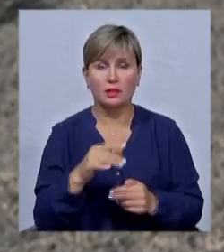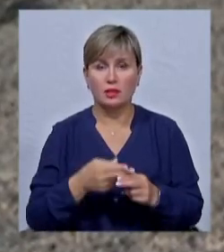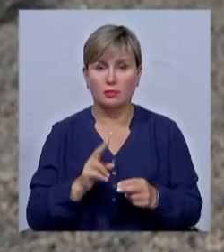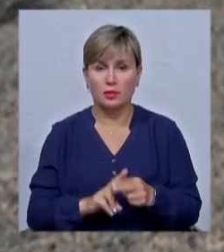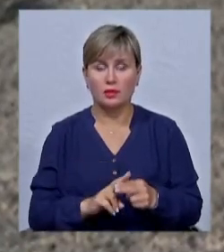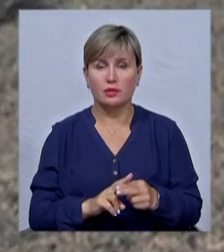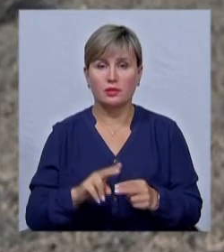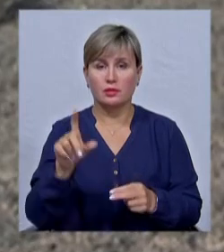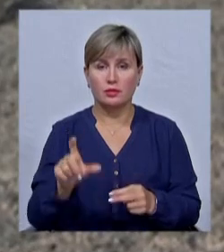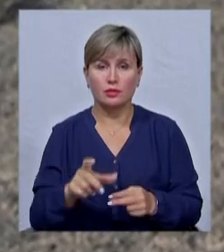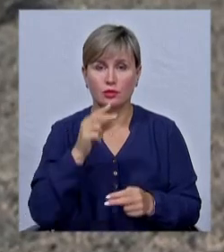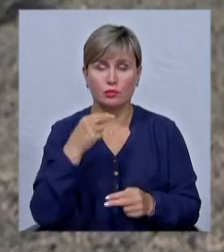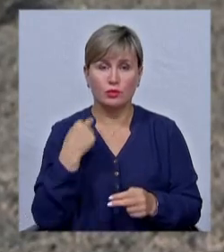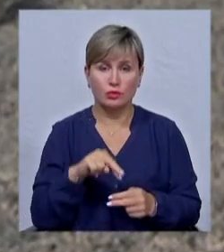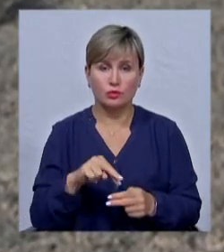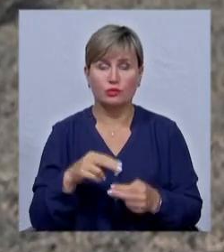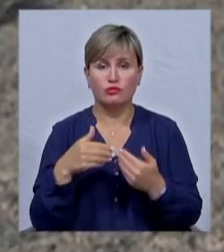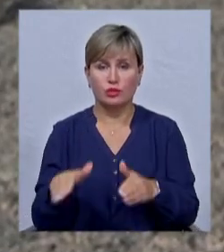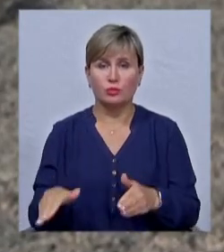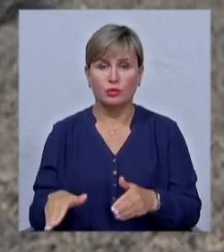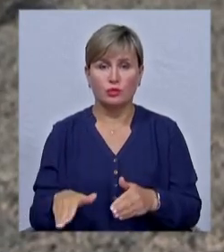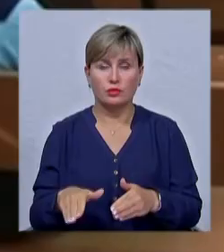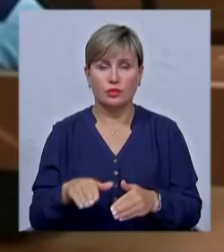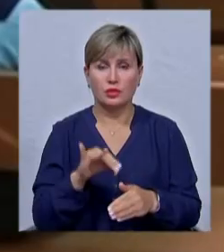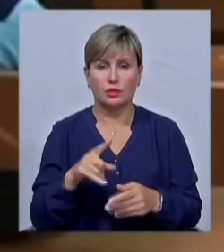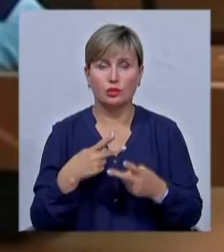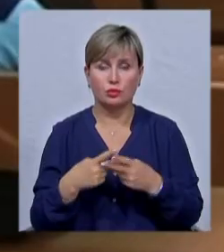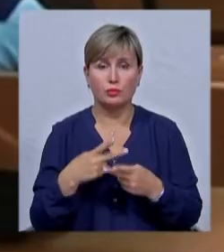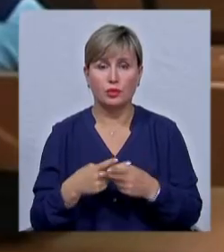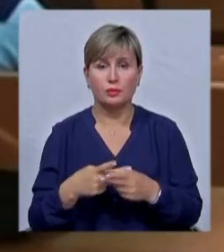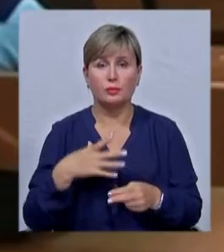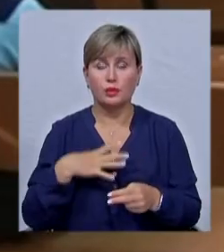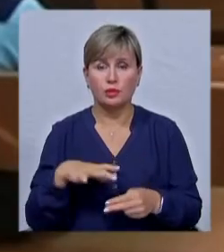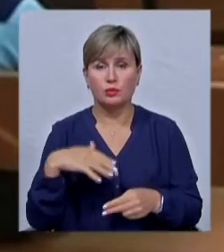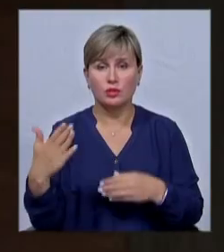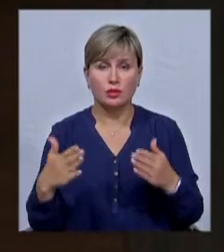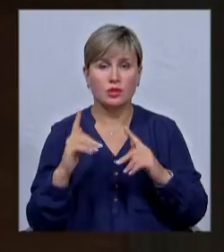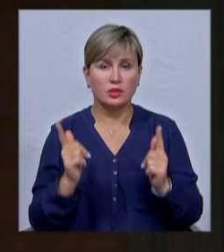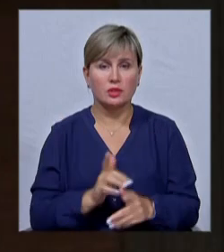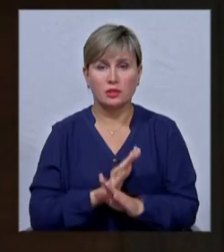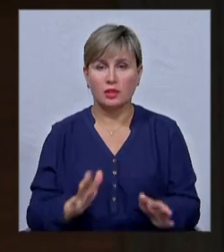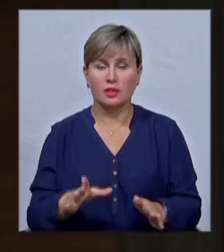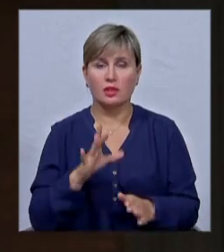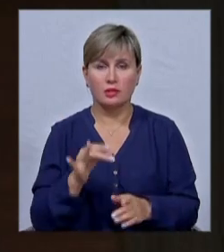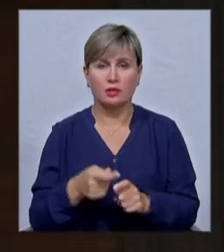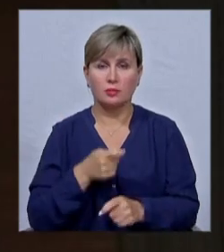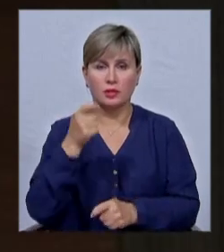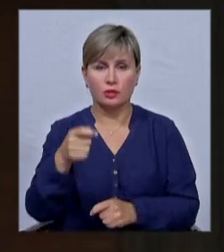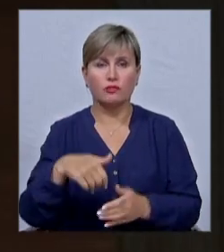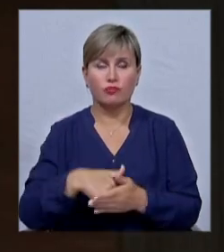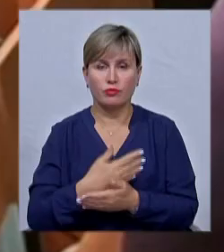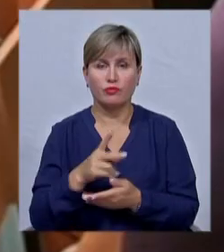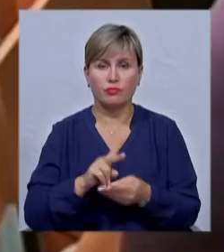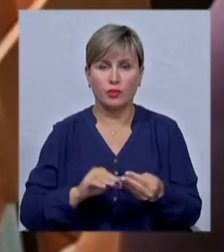от камалов судья шацкого района выпустил его зала суда потерпевшая сторона с приговором не согласилась и подала апелляционную